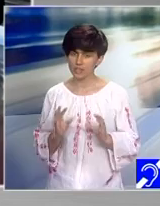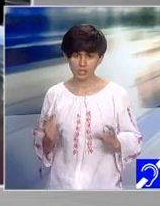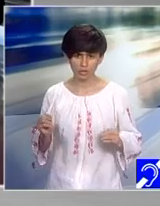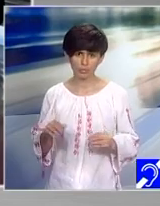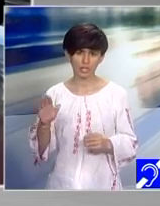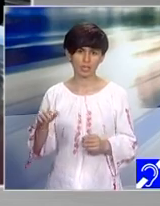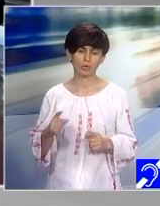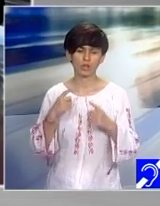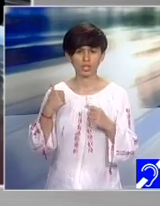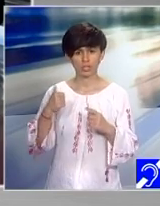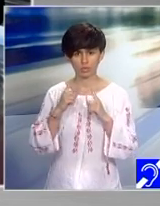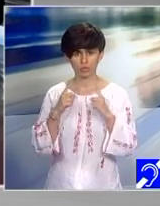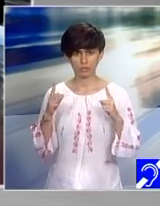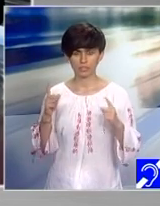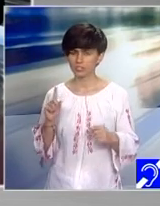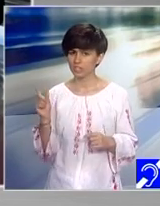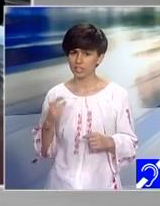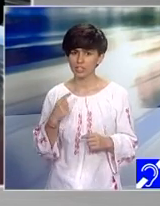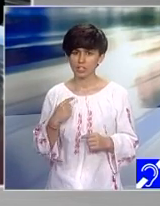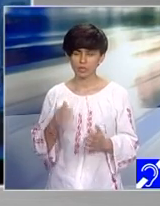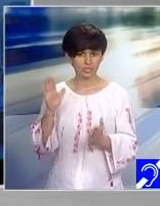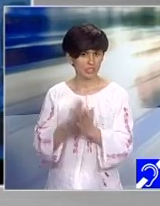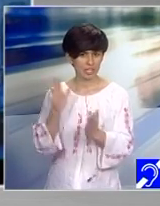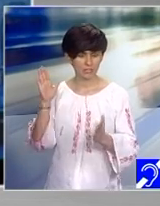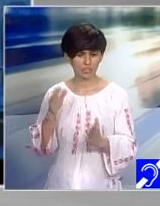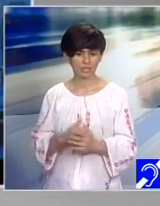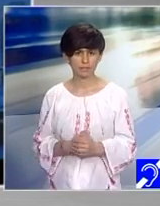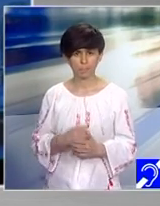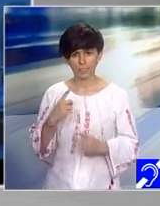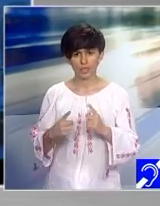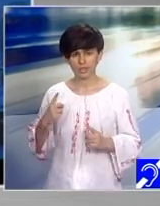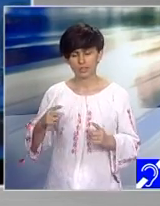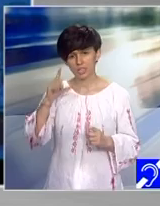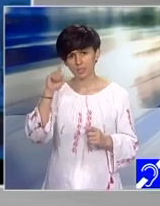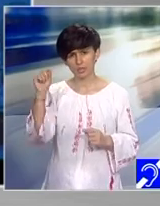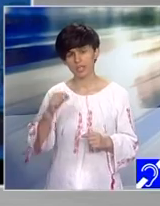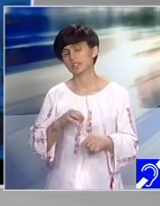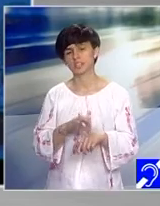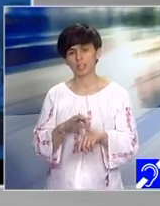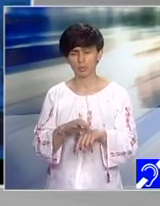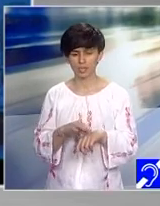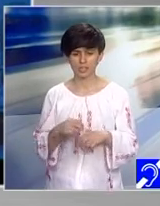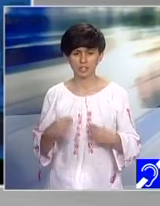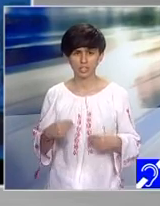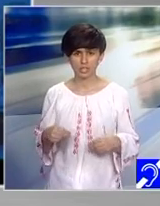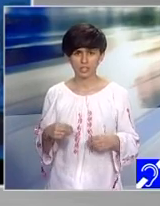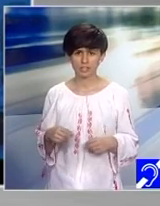cel puțin un profesor necalificat. Imaginați-vă că mergeți la medic și chirurgul înainte de operație vă spune că el de fapt e șoferul, că nimeni n-a